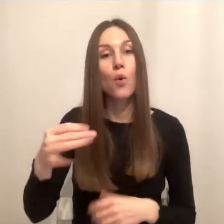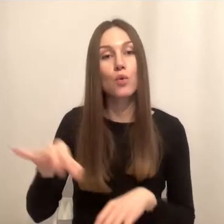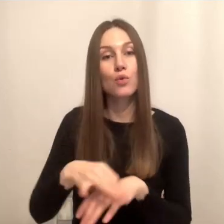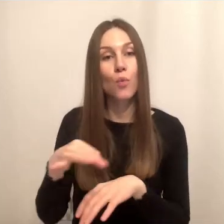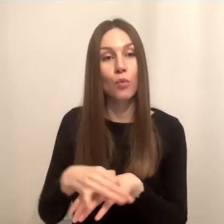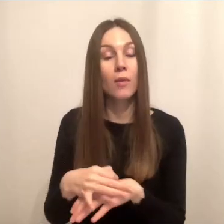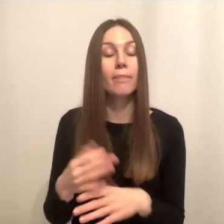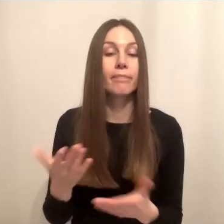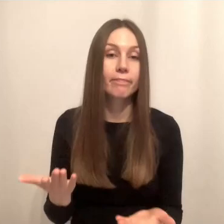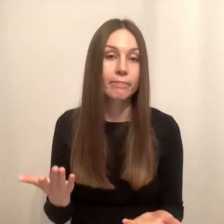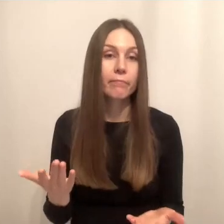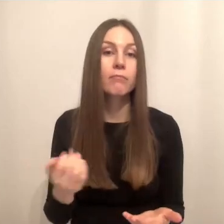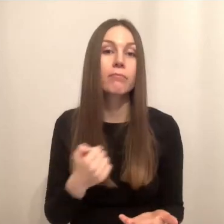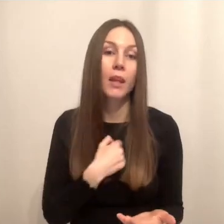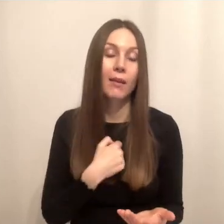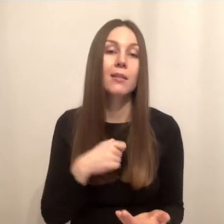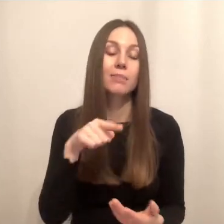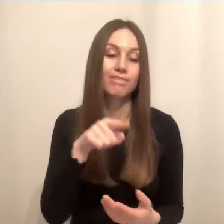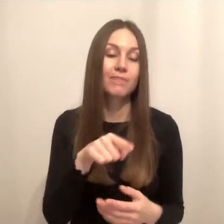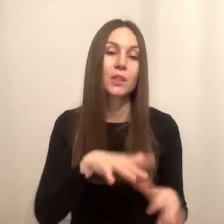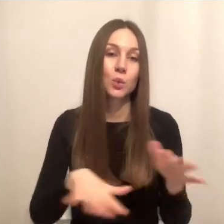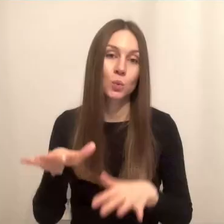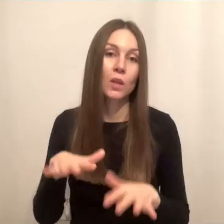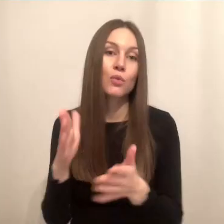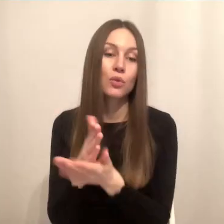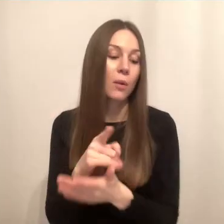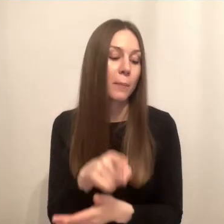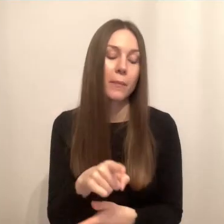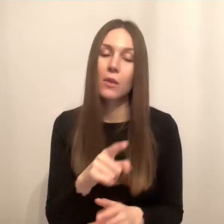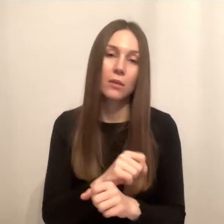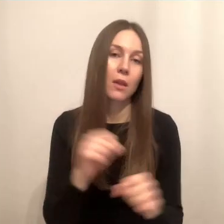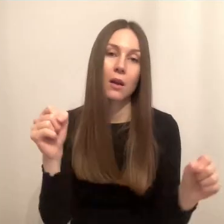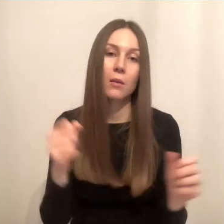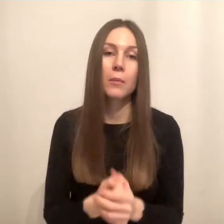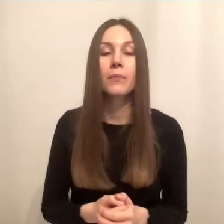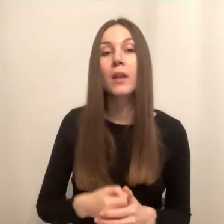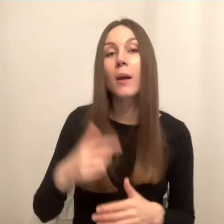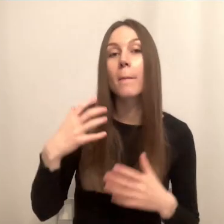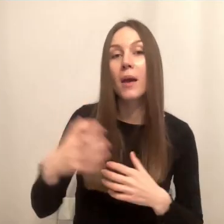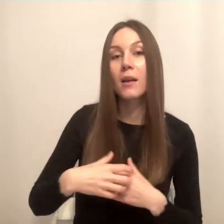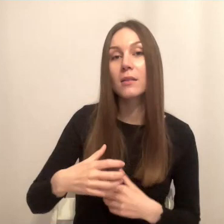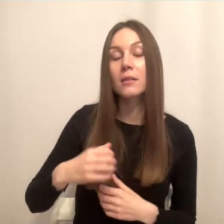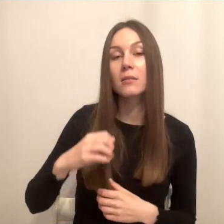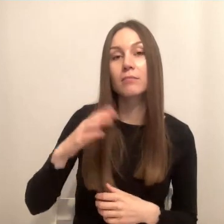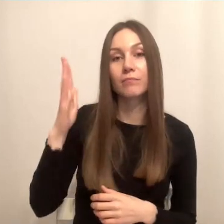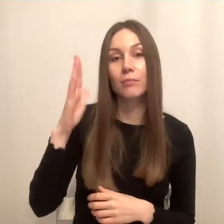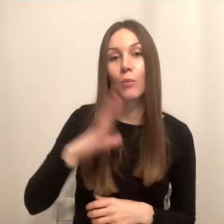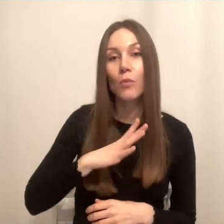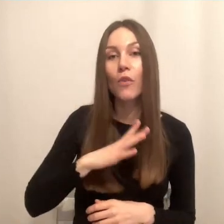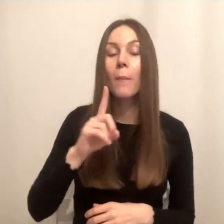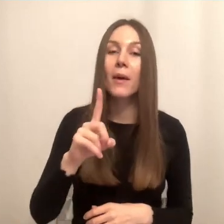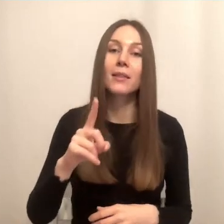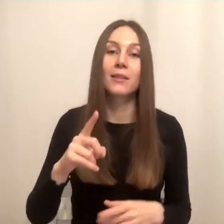tokių atvejų dėja yra ir tokių atvejų neturėtų būti. Ačiū. Nu, meras kėlė ranką, bet jūs nesat direktorius, nors čia direktorius